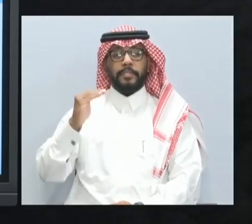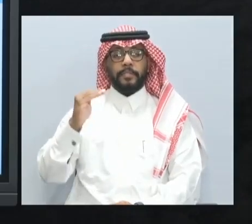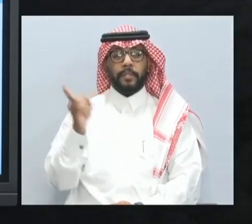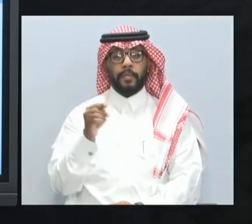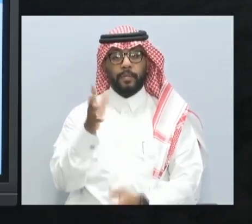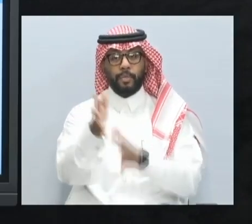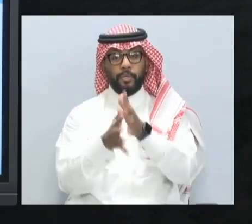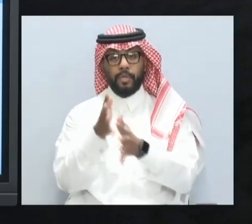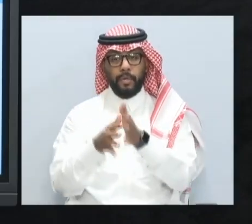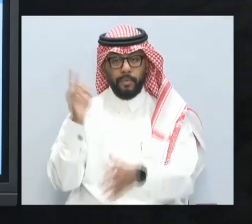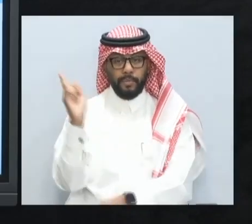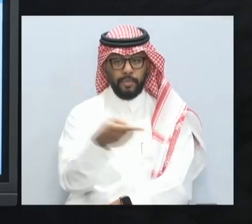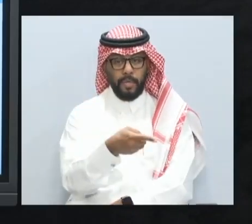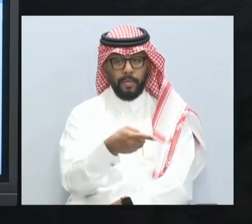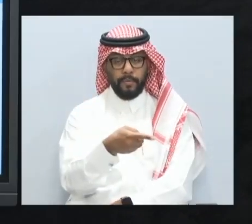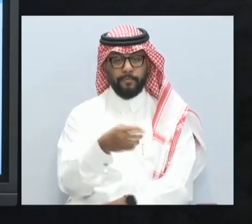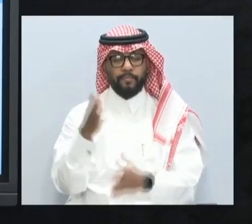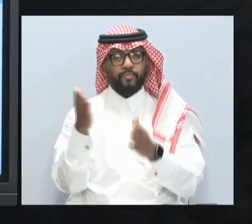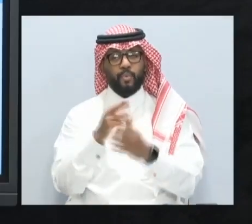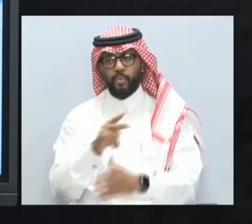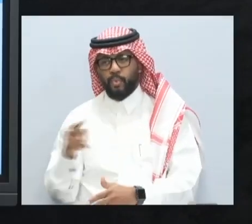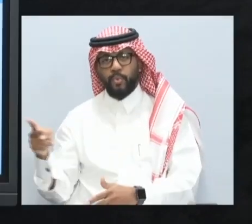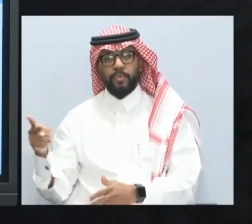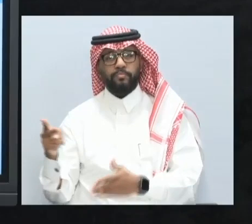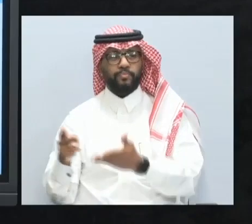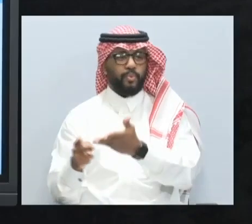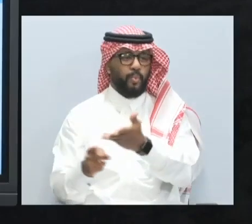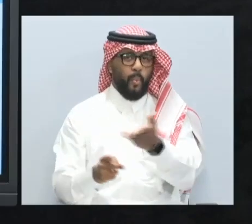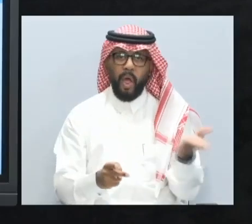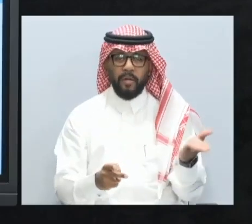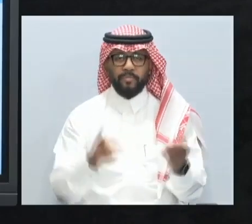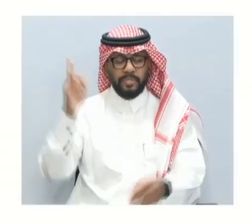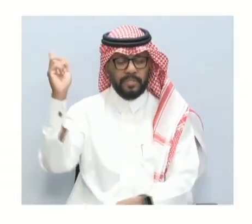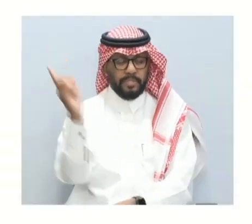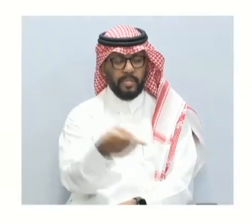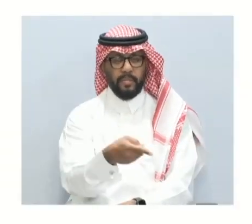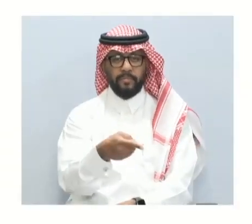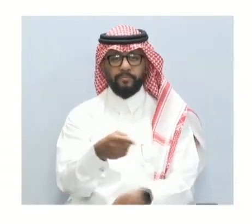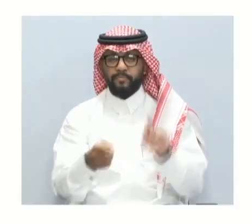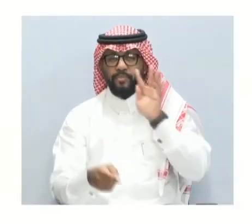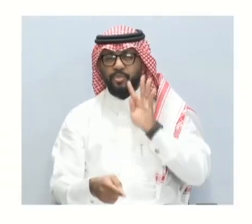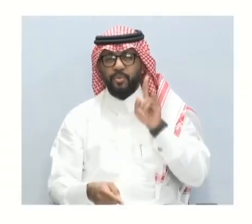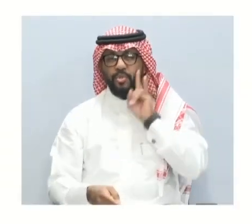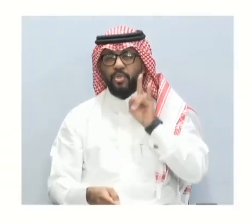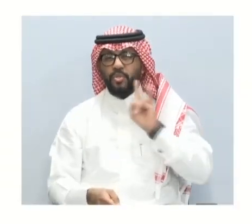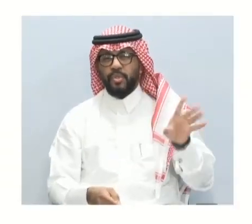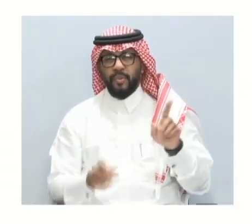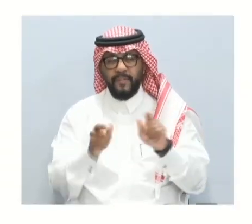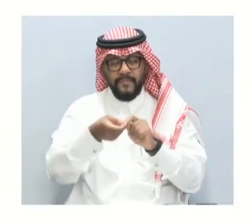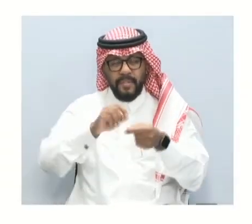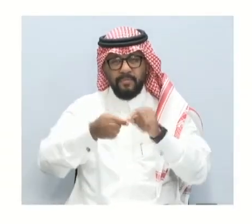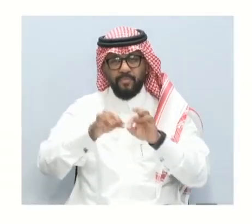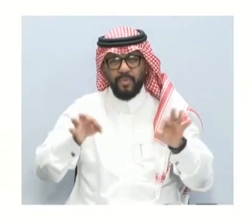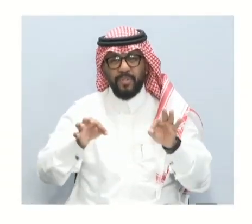معاني متعدده وذلك لكثره انواعه واختلاف صوره ويمكن تعريفه بانه عقد